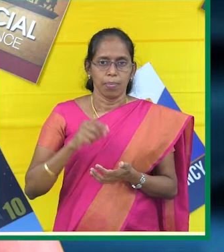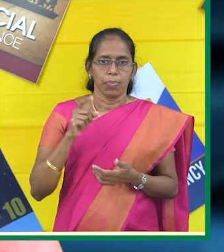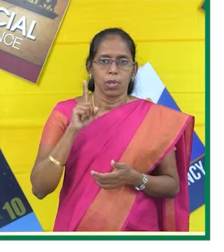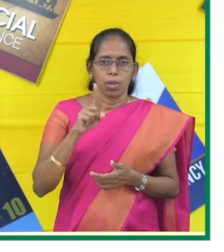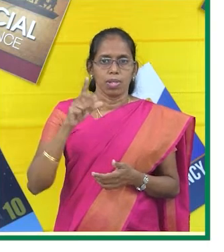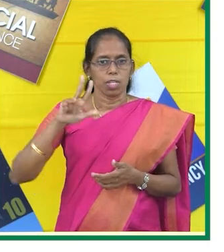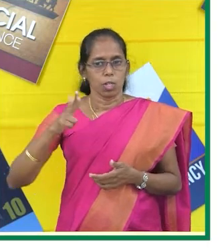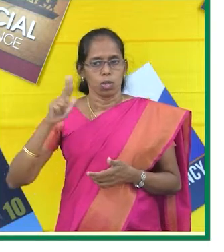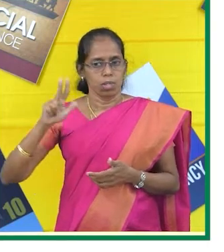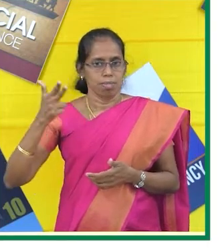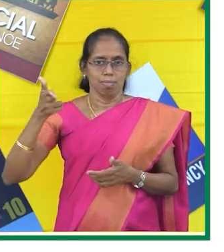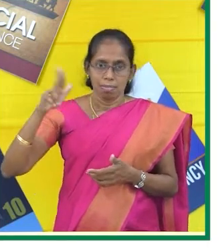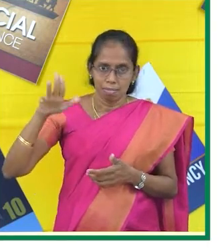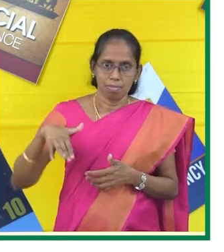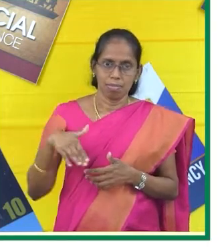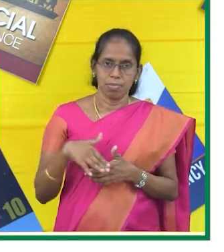திறனால்